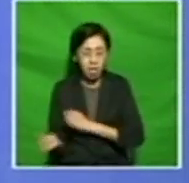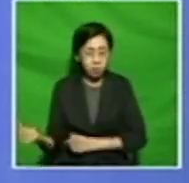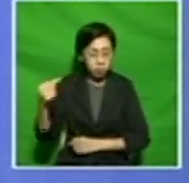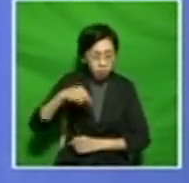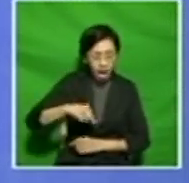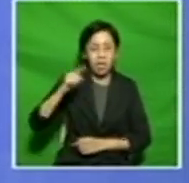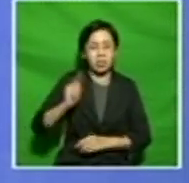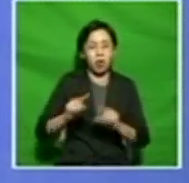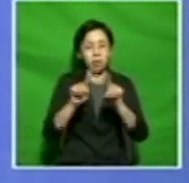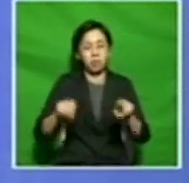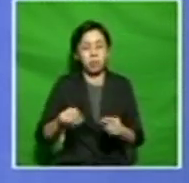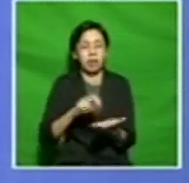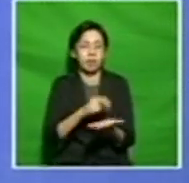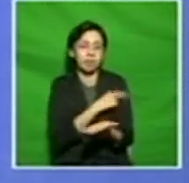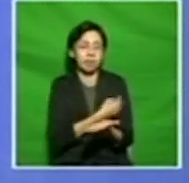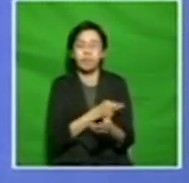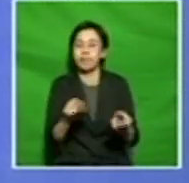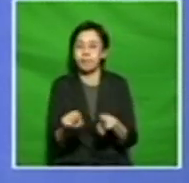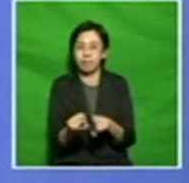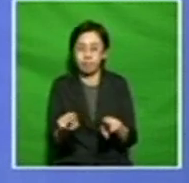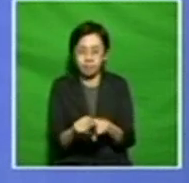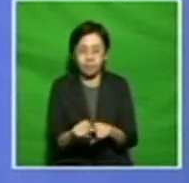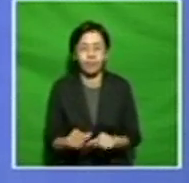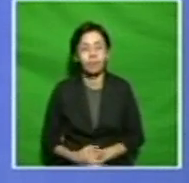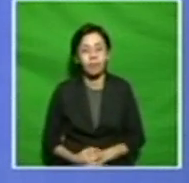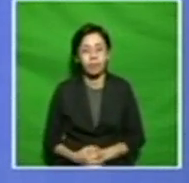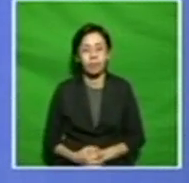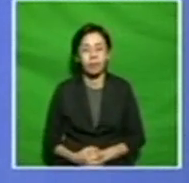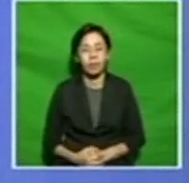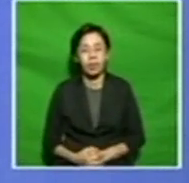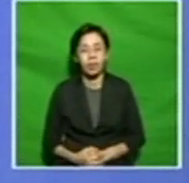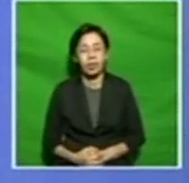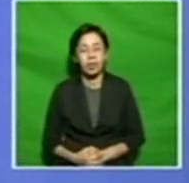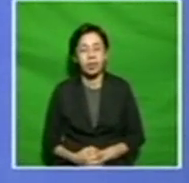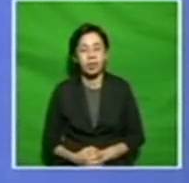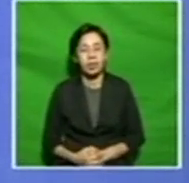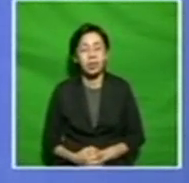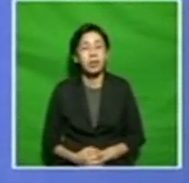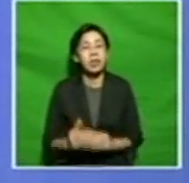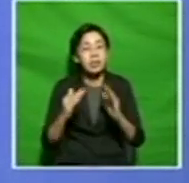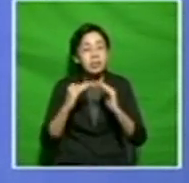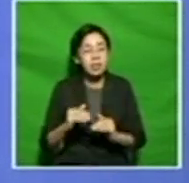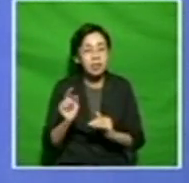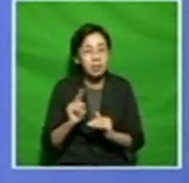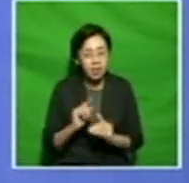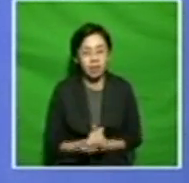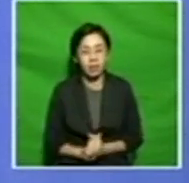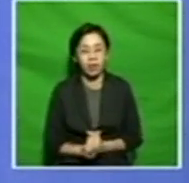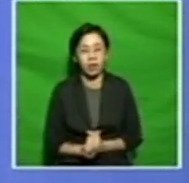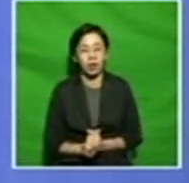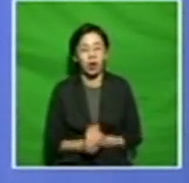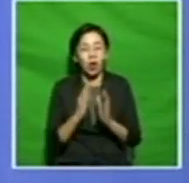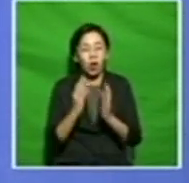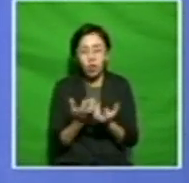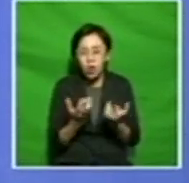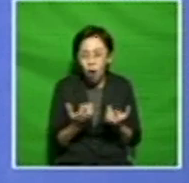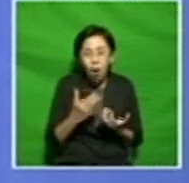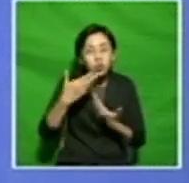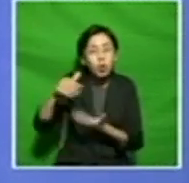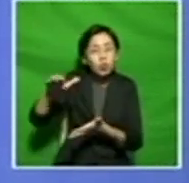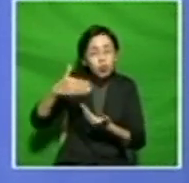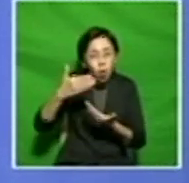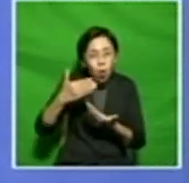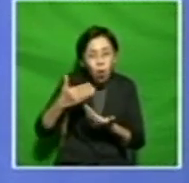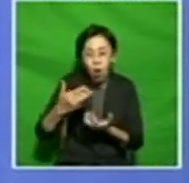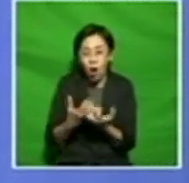ได้บุคคลประเภทที่3ที่ได้รับยกเว้นให้เข้ามาได้ก็คือผู้ขนส่งสินค้าที่เข้ามาเสร็จ